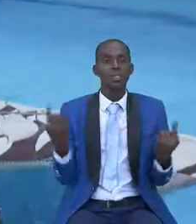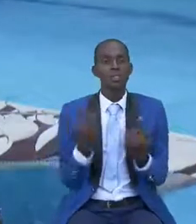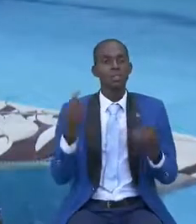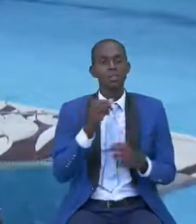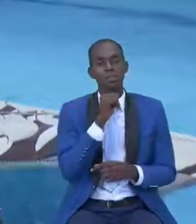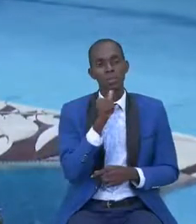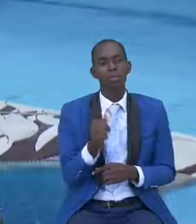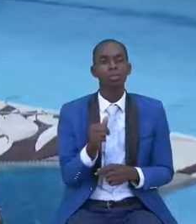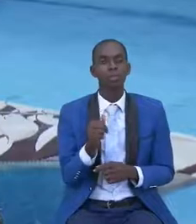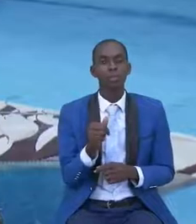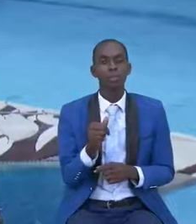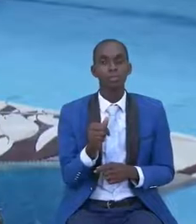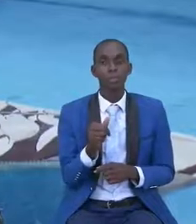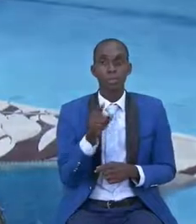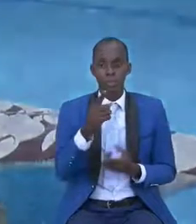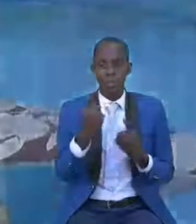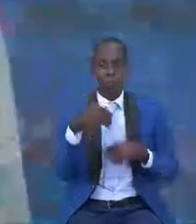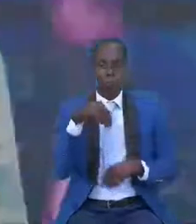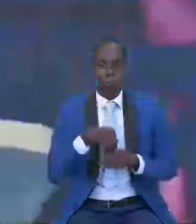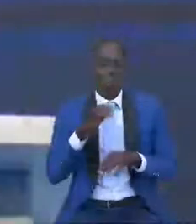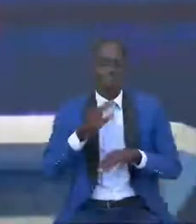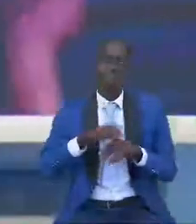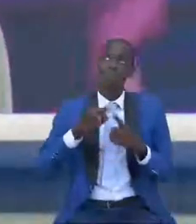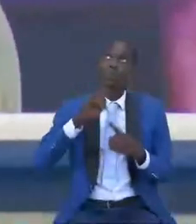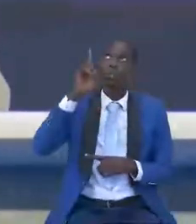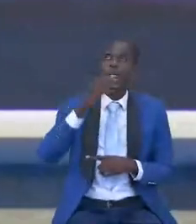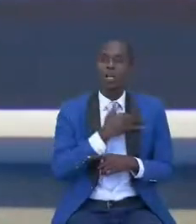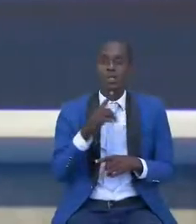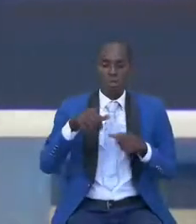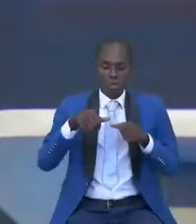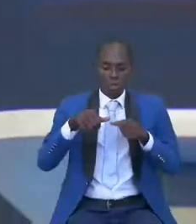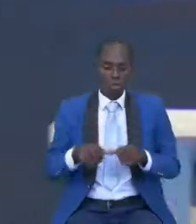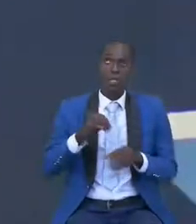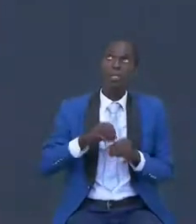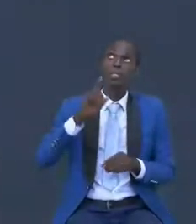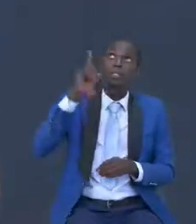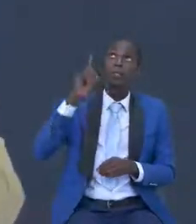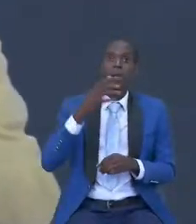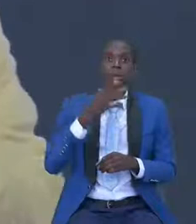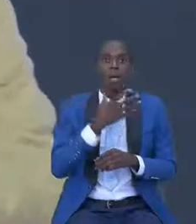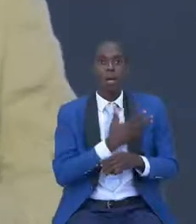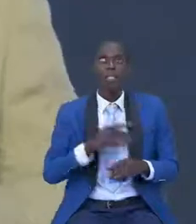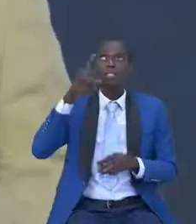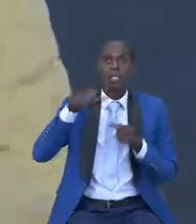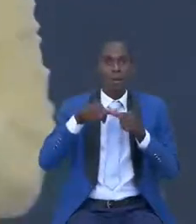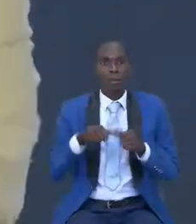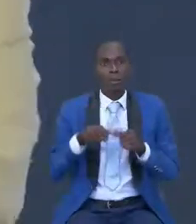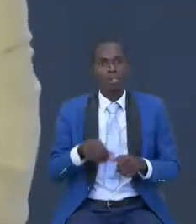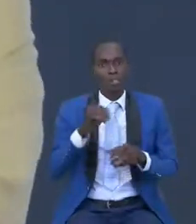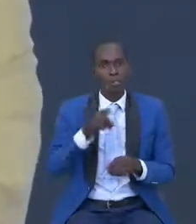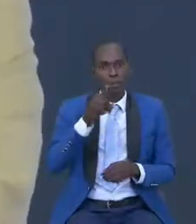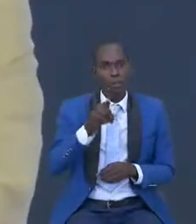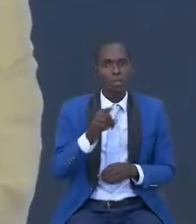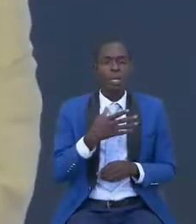en lui ne pêche point. Tu viens à lui et tu demeures en